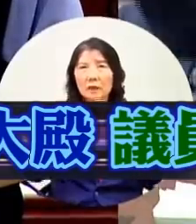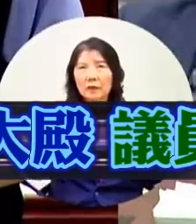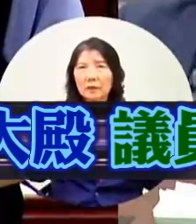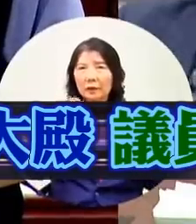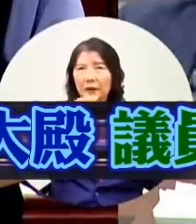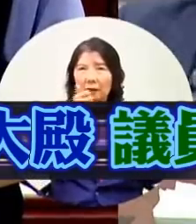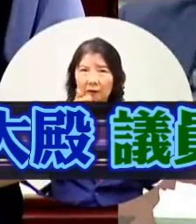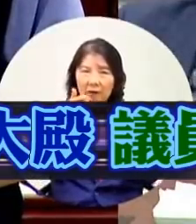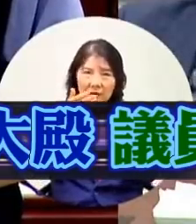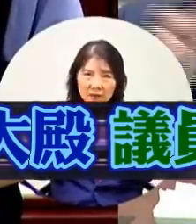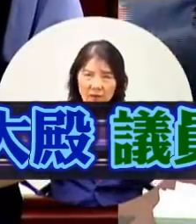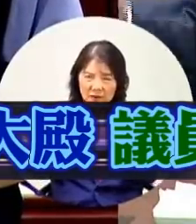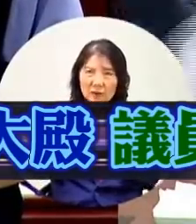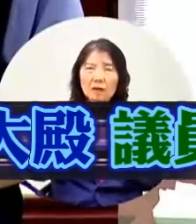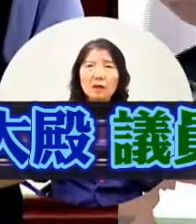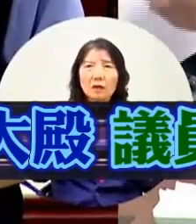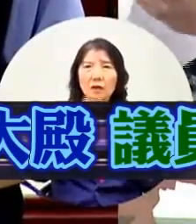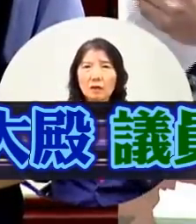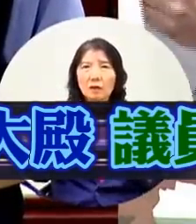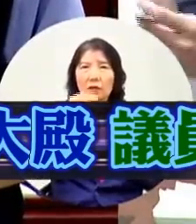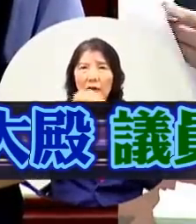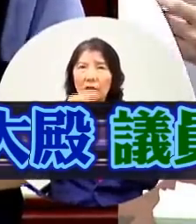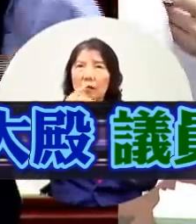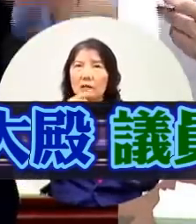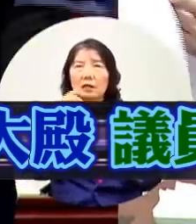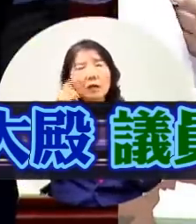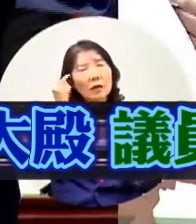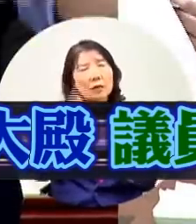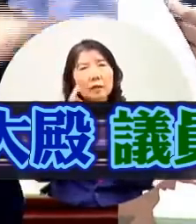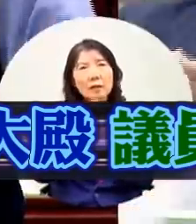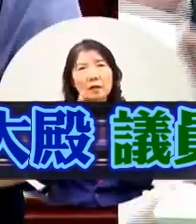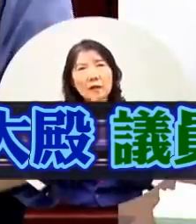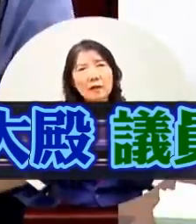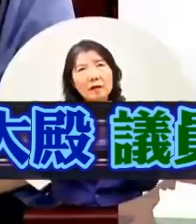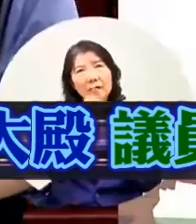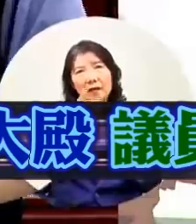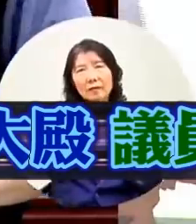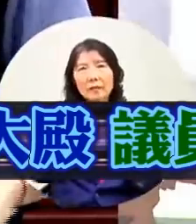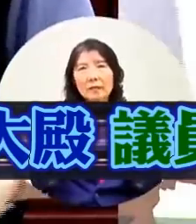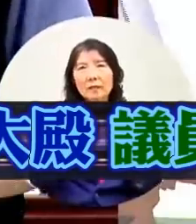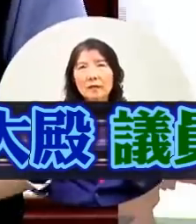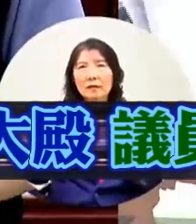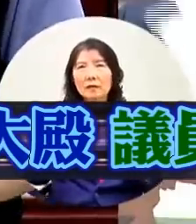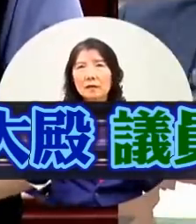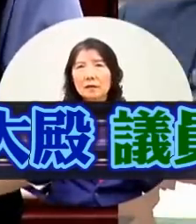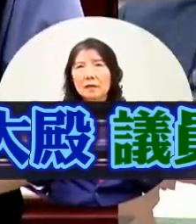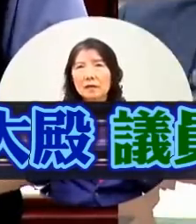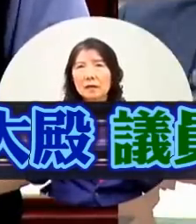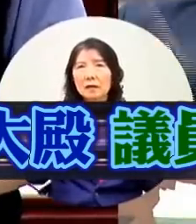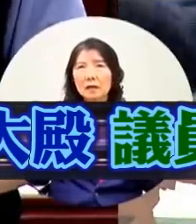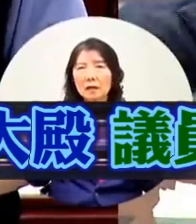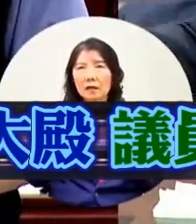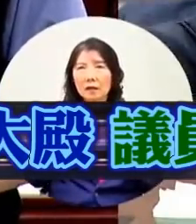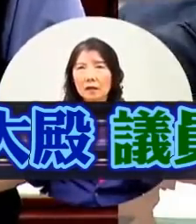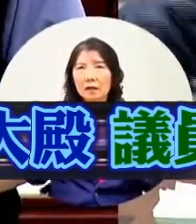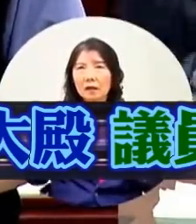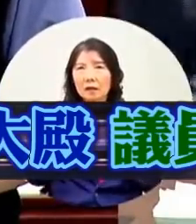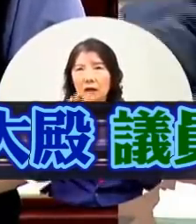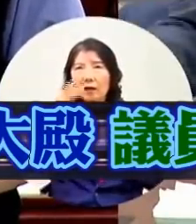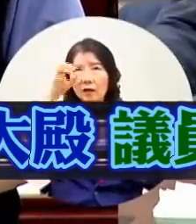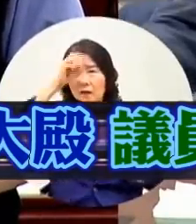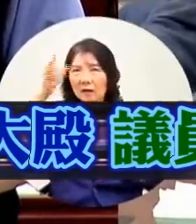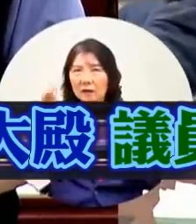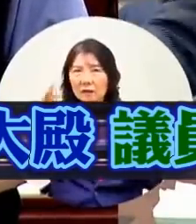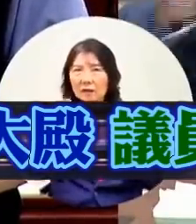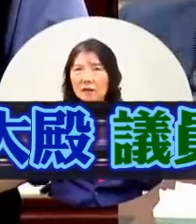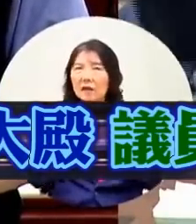不可以去限定我们模式？难道我每天要跟你拍手鼓掌、歌功颂德，像共产党一样在鼓励，坐在那边正襟危坐吗？不需要嘛！这